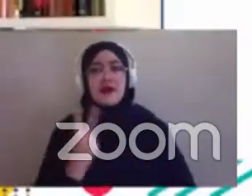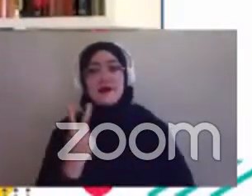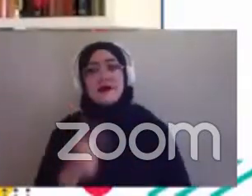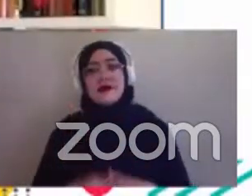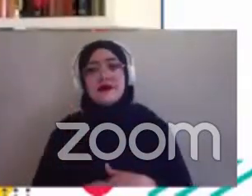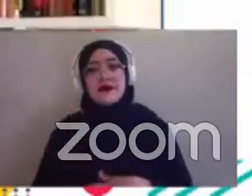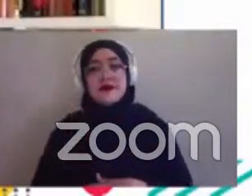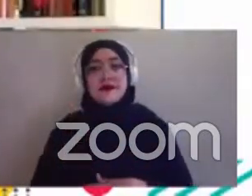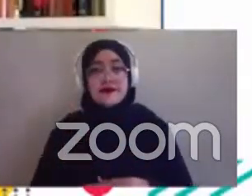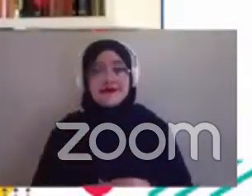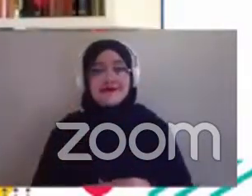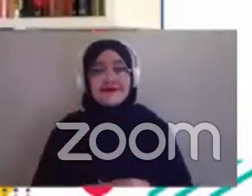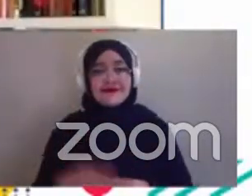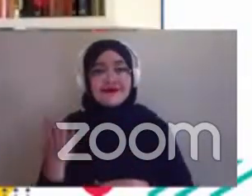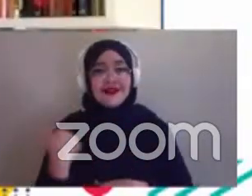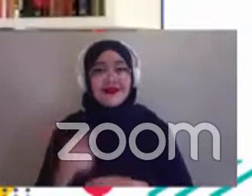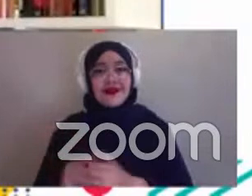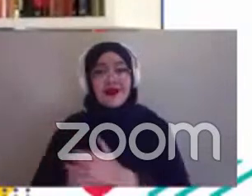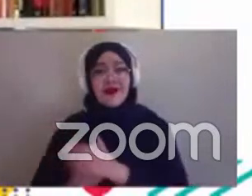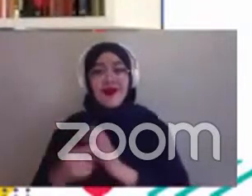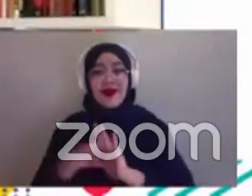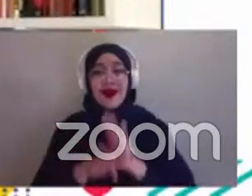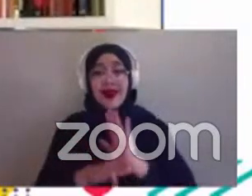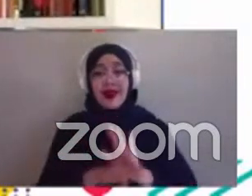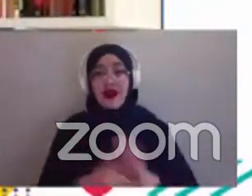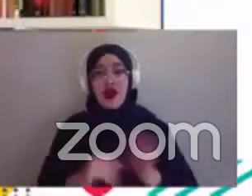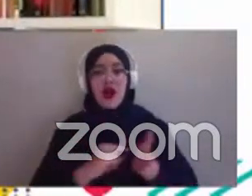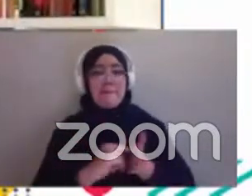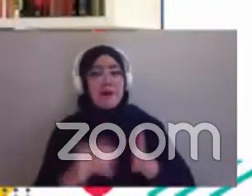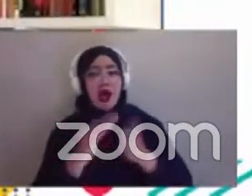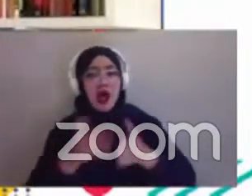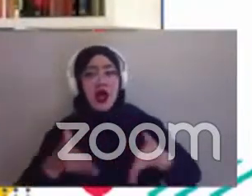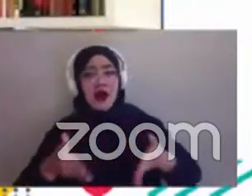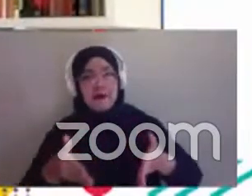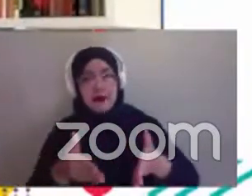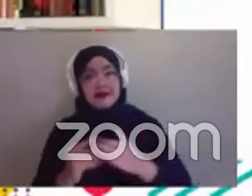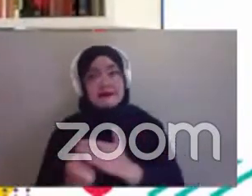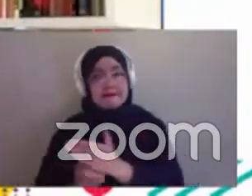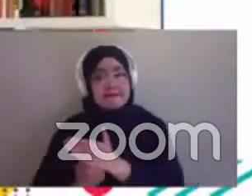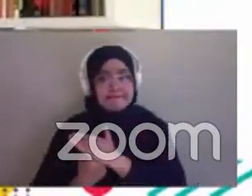sudah disampaikan oleh Pak Semi bahwa kita saat ini memang sudah melakukan